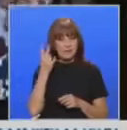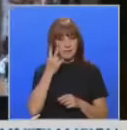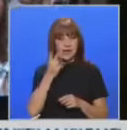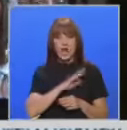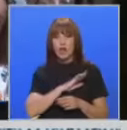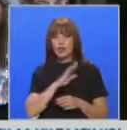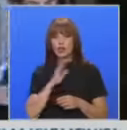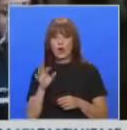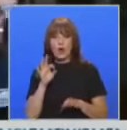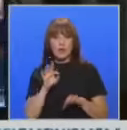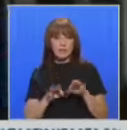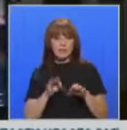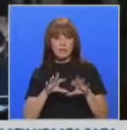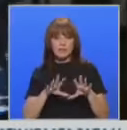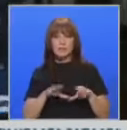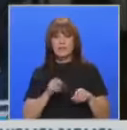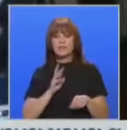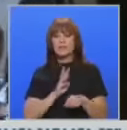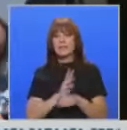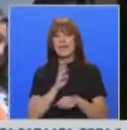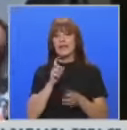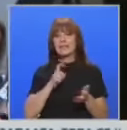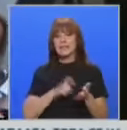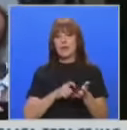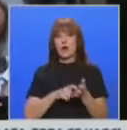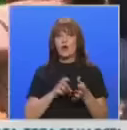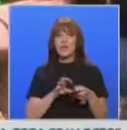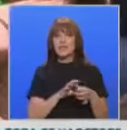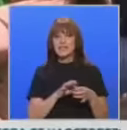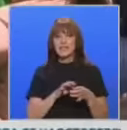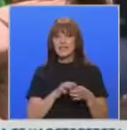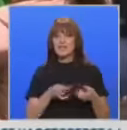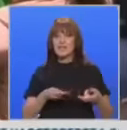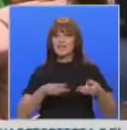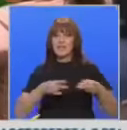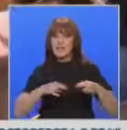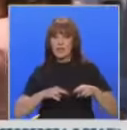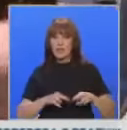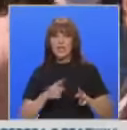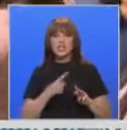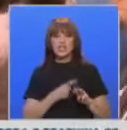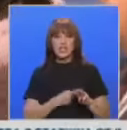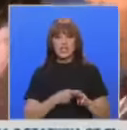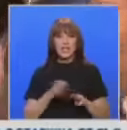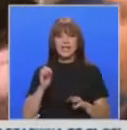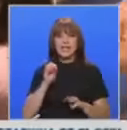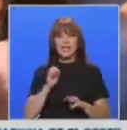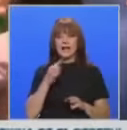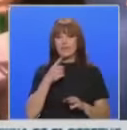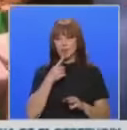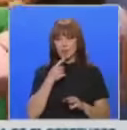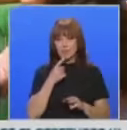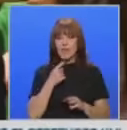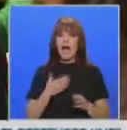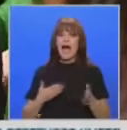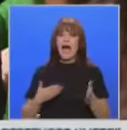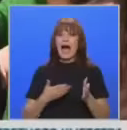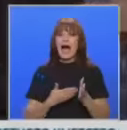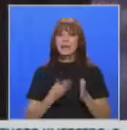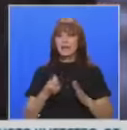местните избори да се приемат 13 закона, свързани с плана за възстановяване, Шенген и еврозоната. Сред тях са